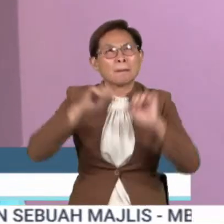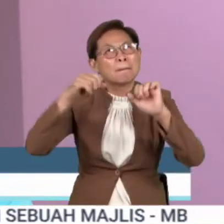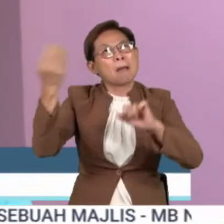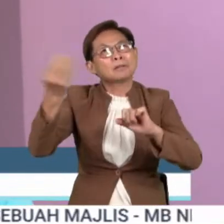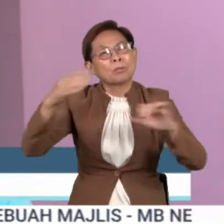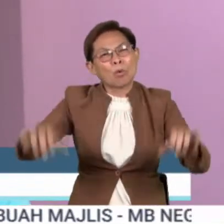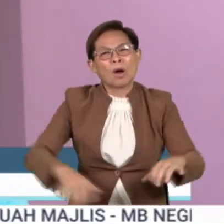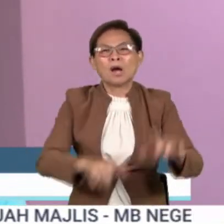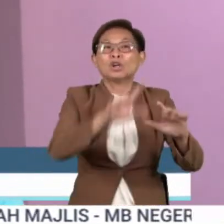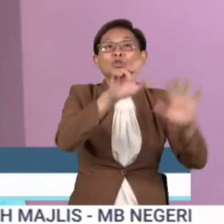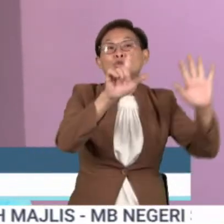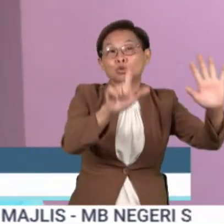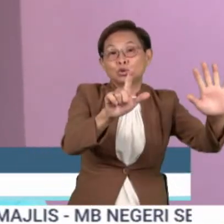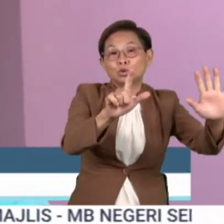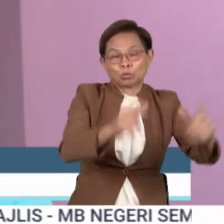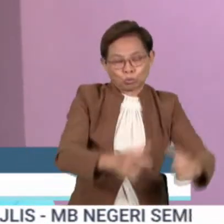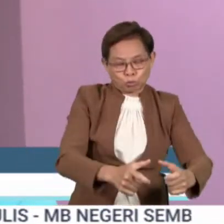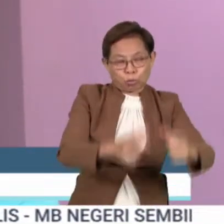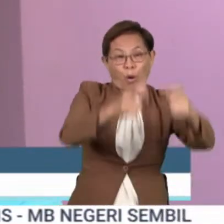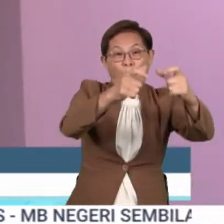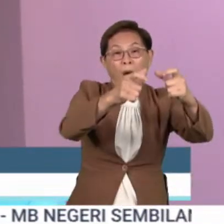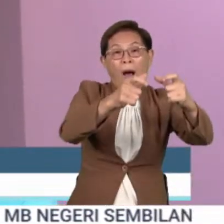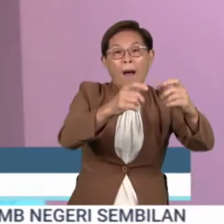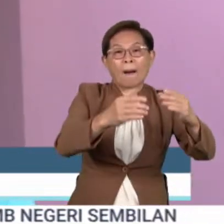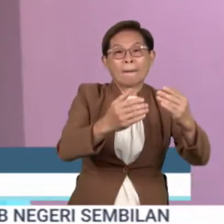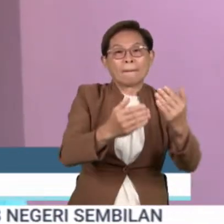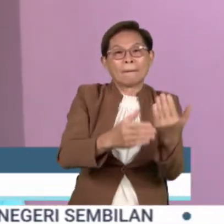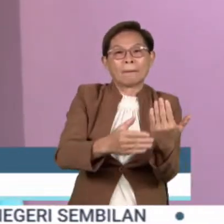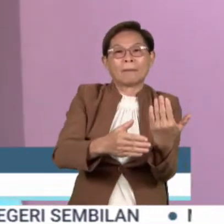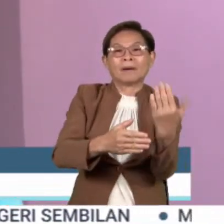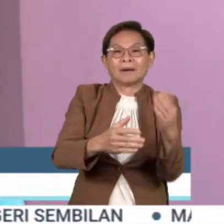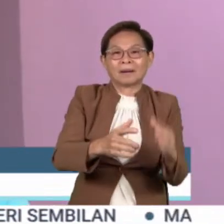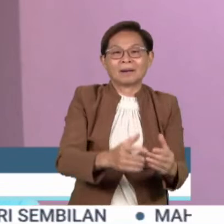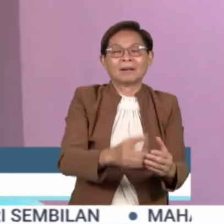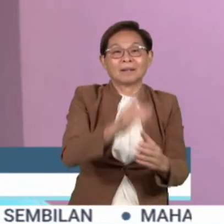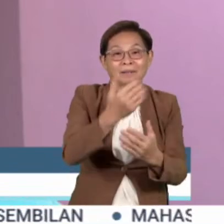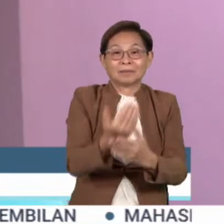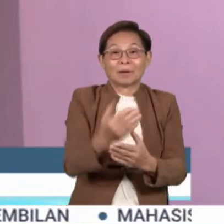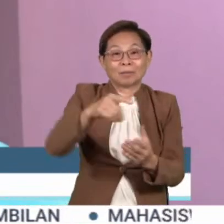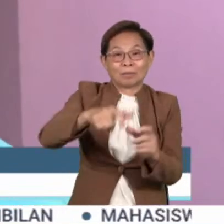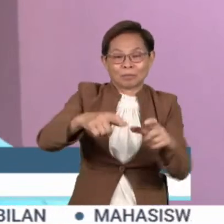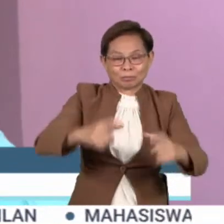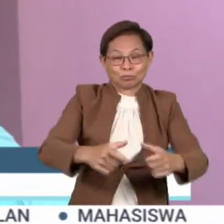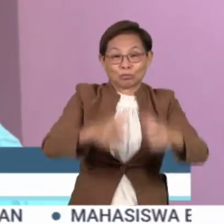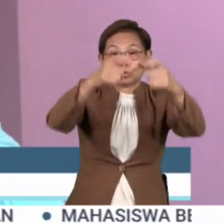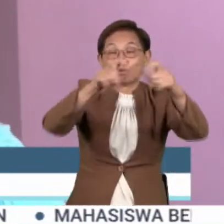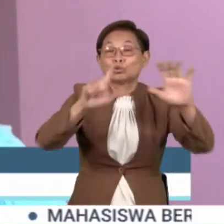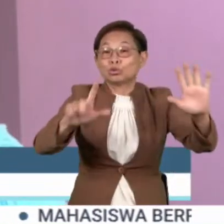7 fase untuk siap satu hari